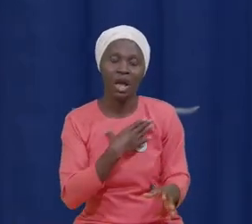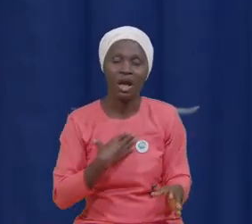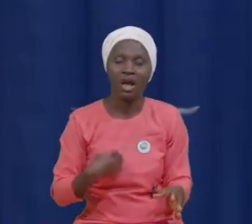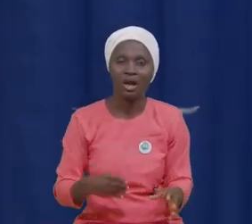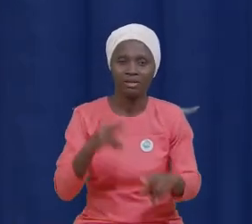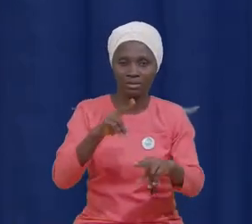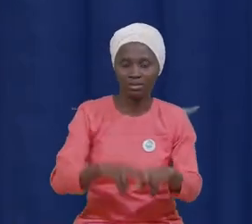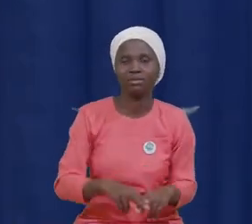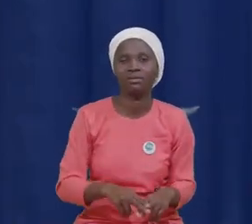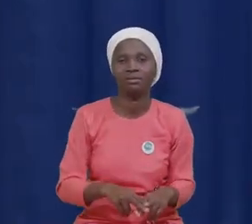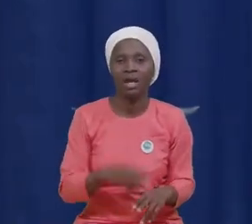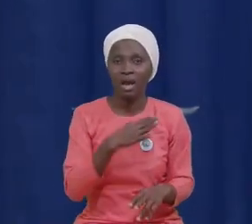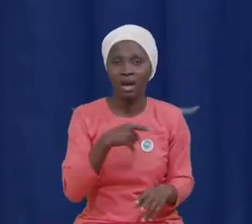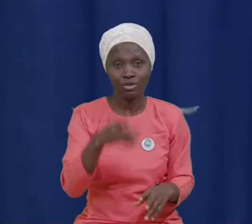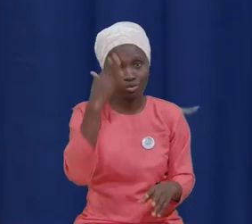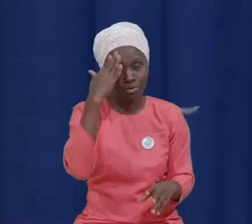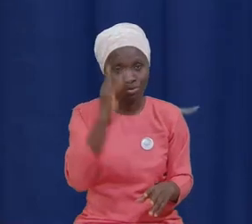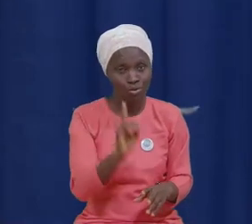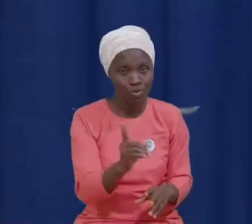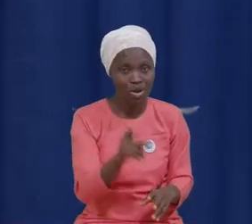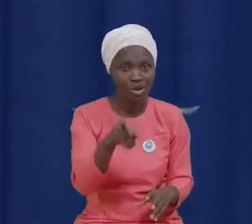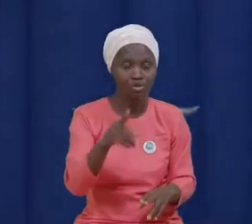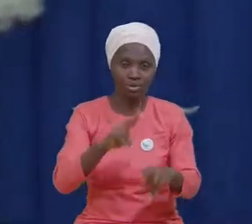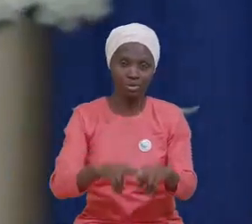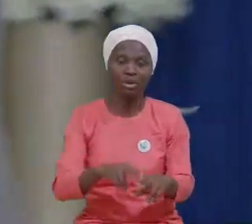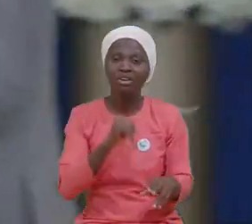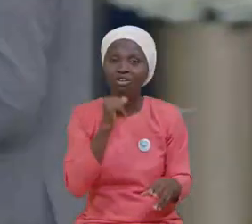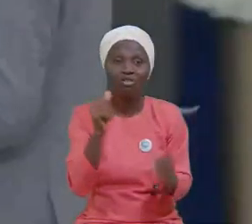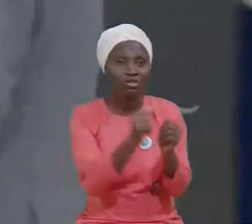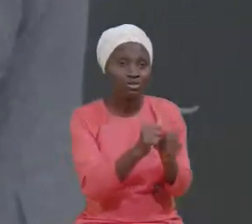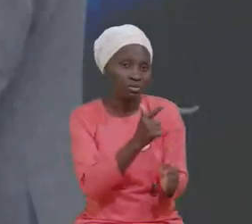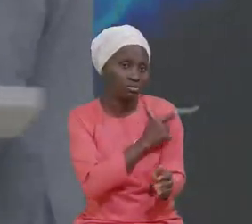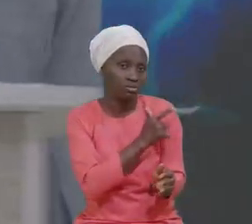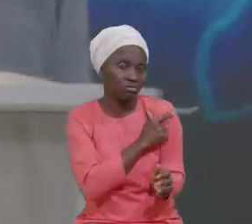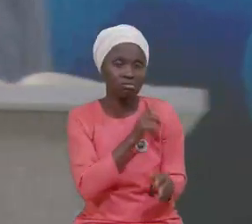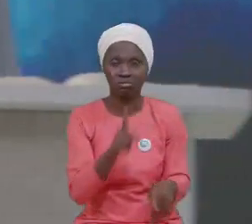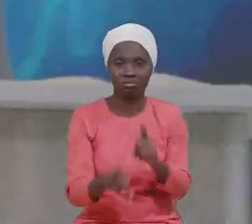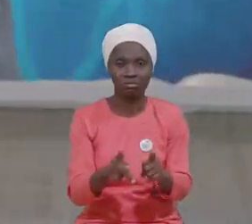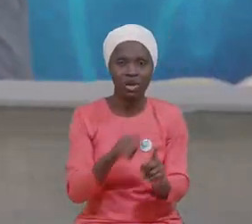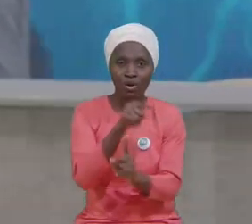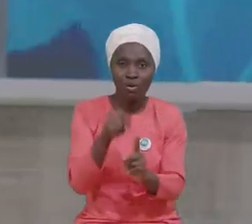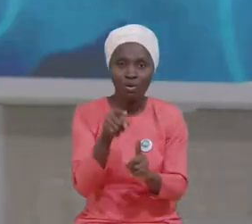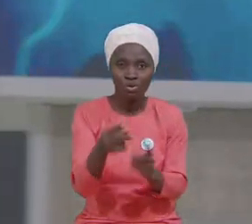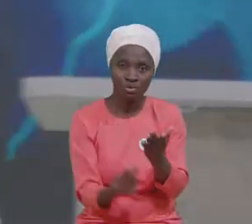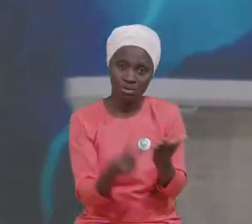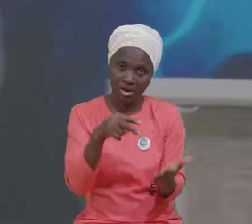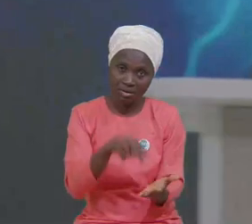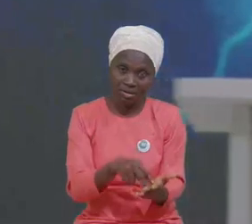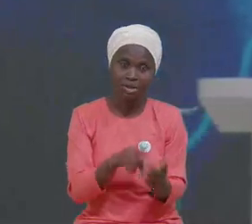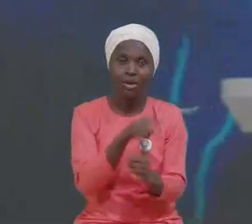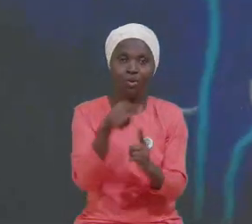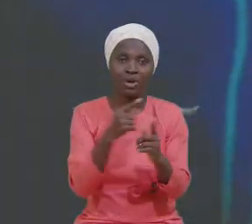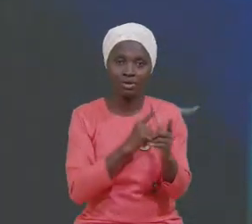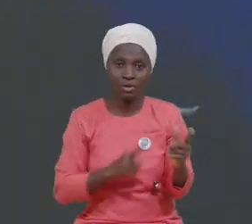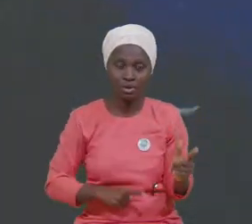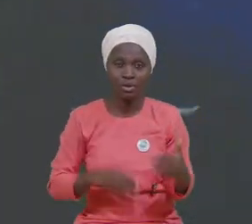t'assois. Et tu sais où tu t'assois. Ce n'est pas avec les médiocres. Quand tu te lèves, quand le